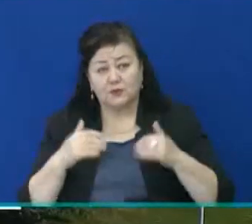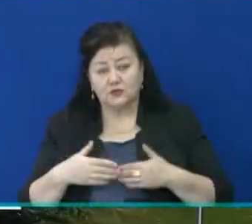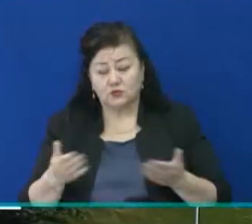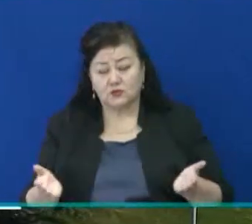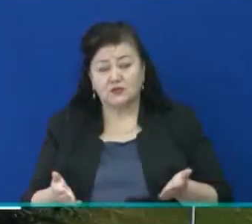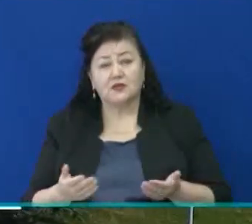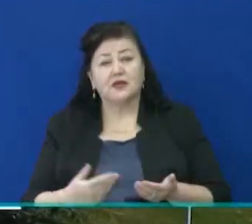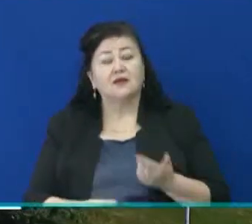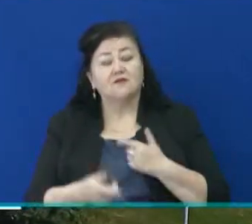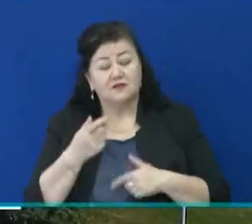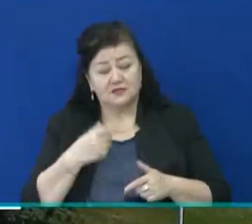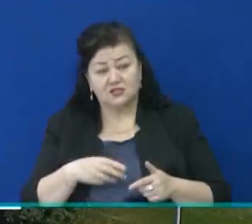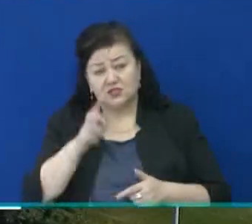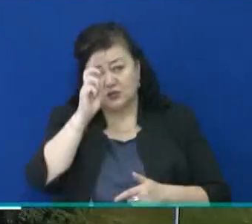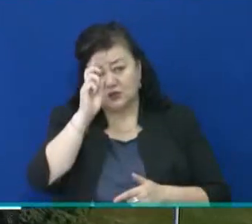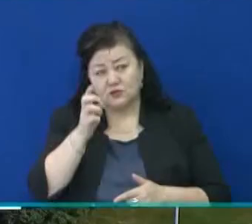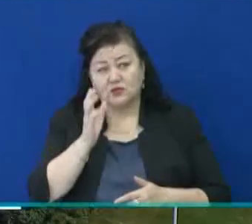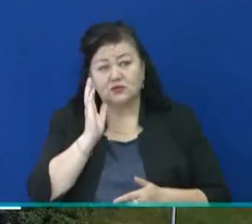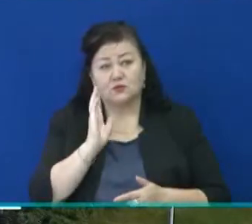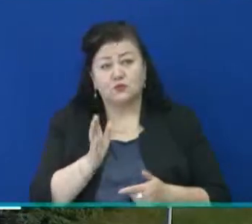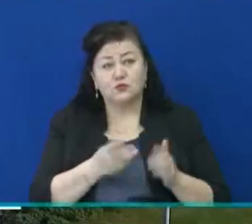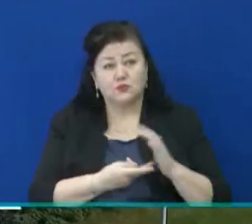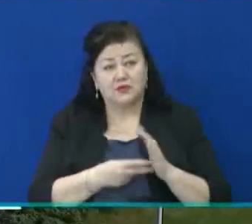гектар жерді мемлекет меншігіне өткізу